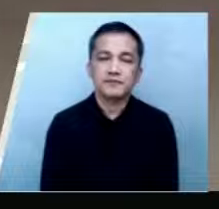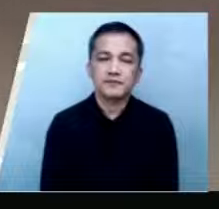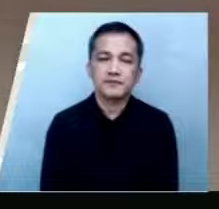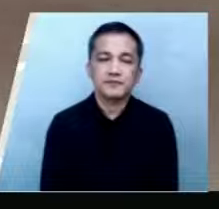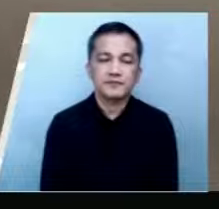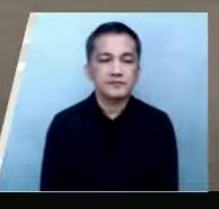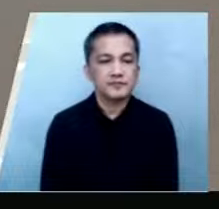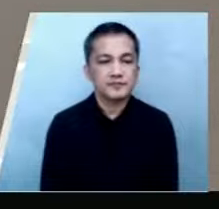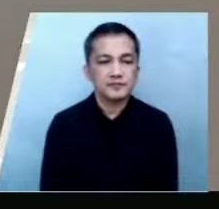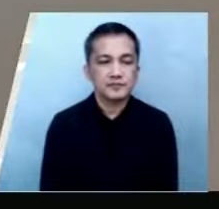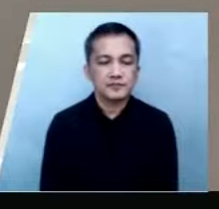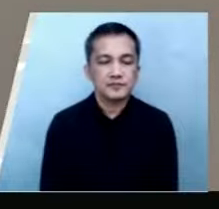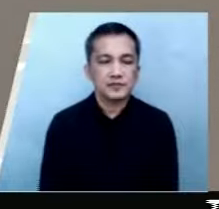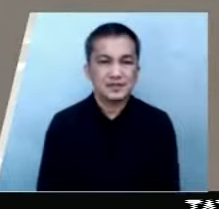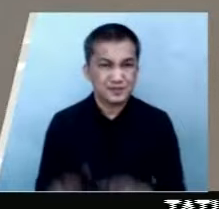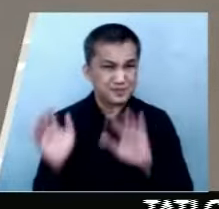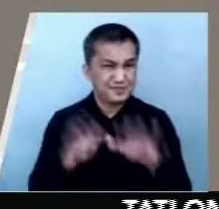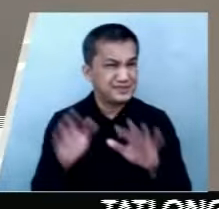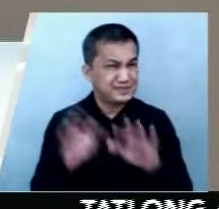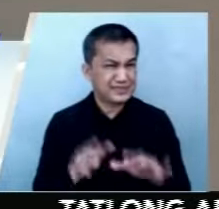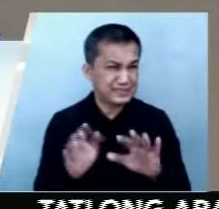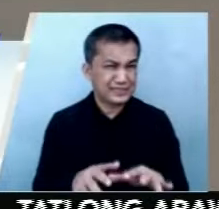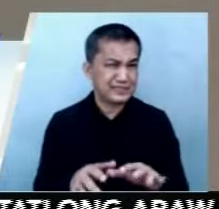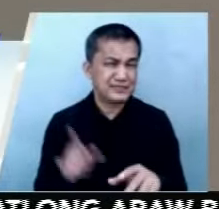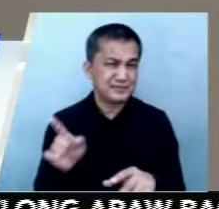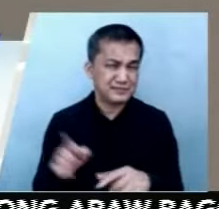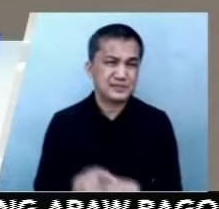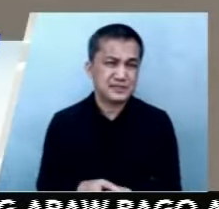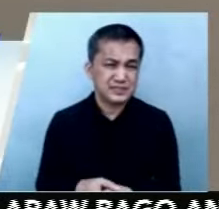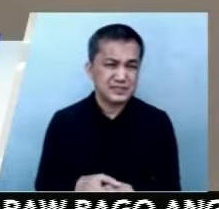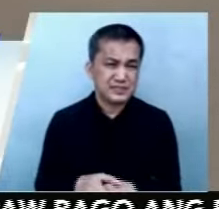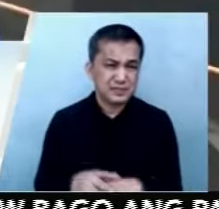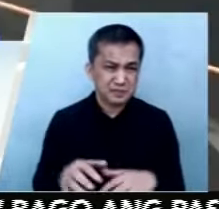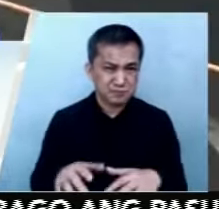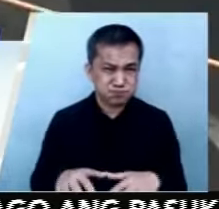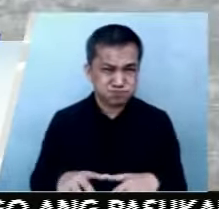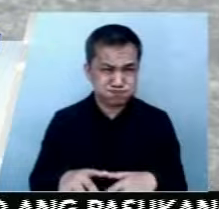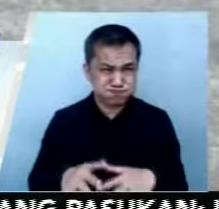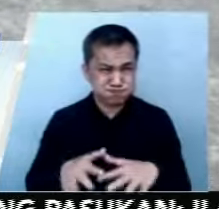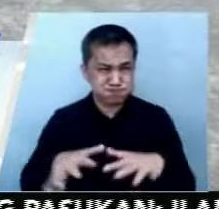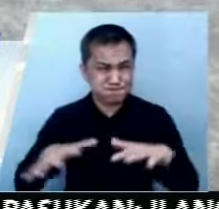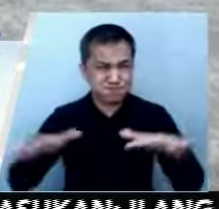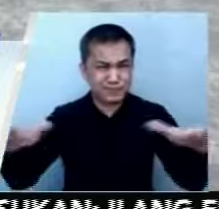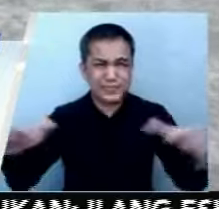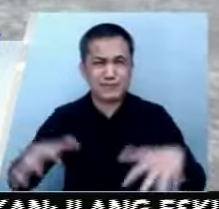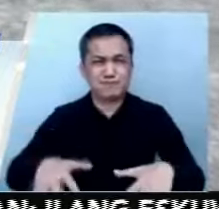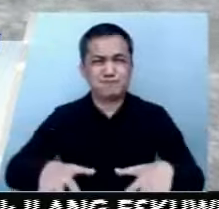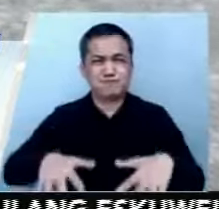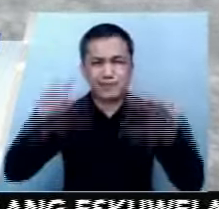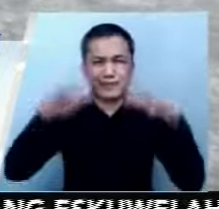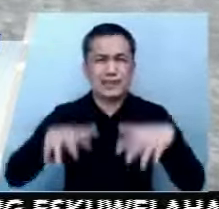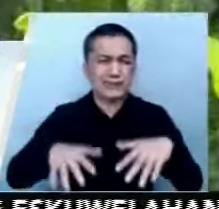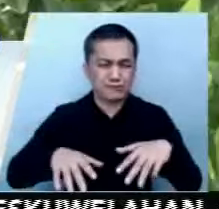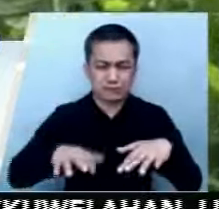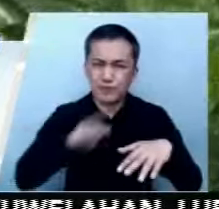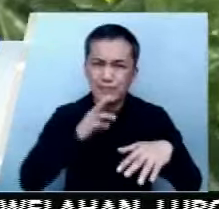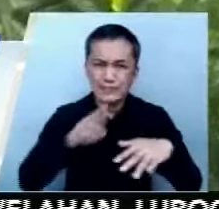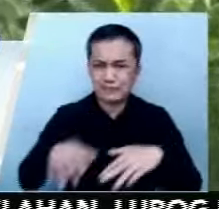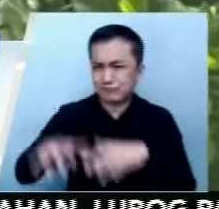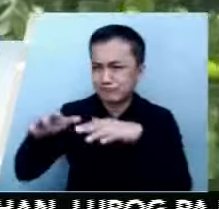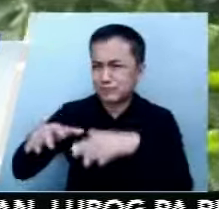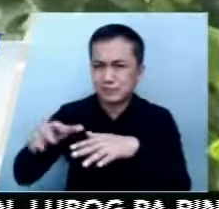Sa pananalasa ng matinding pag-ulan na nagdulot ng malawakang pagbaha sa Metro Manila at Karatig